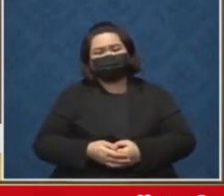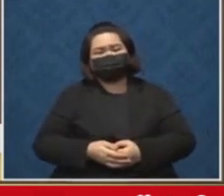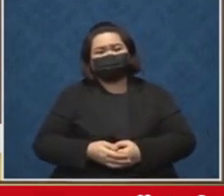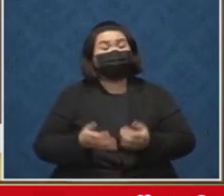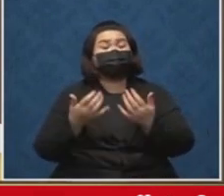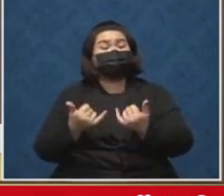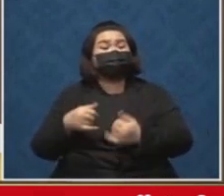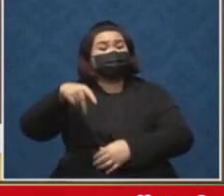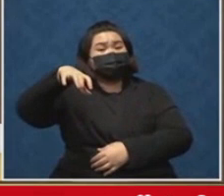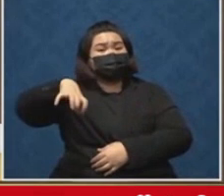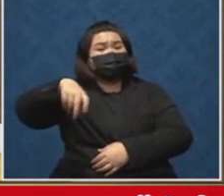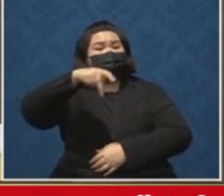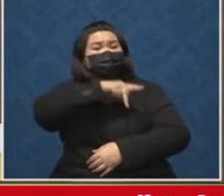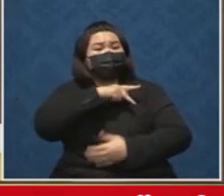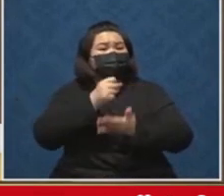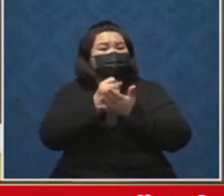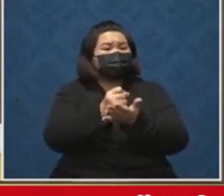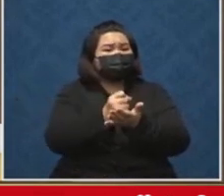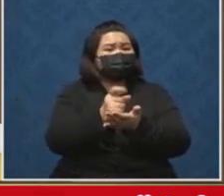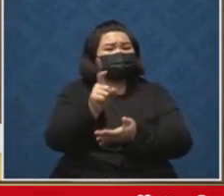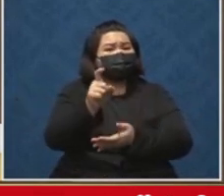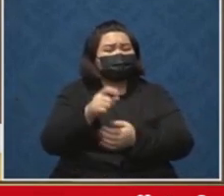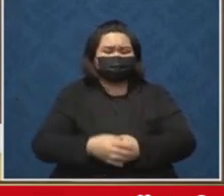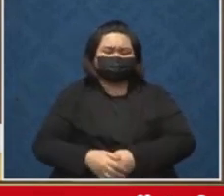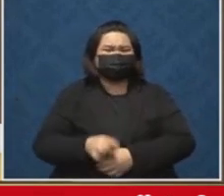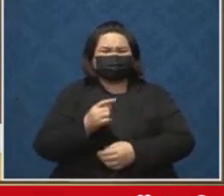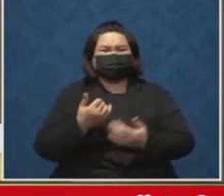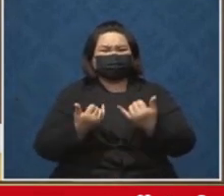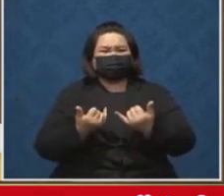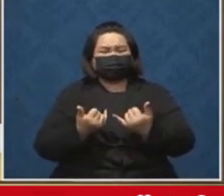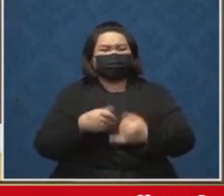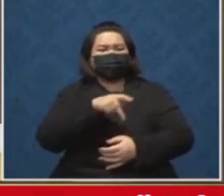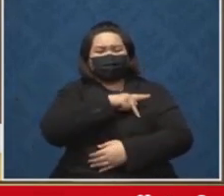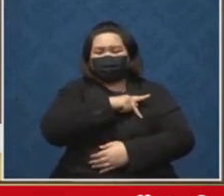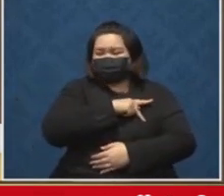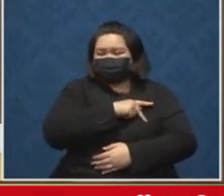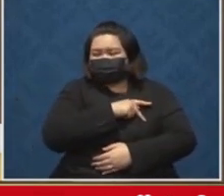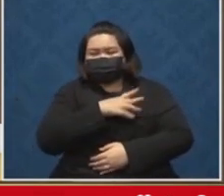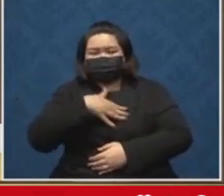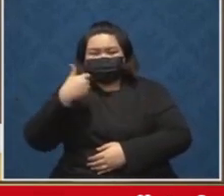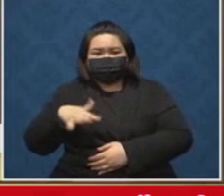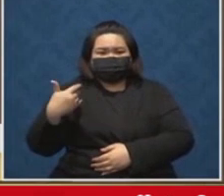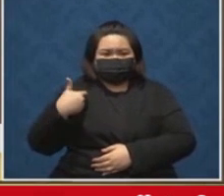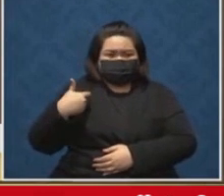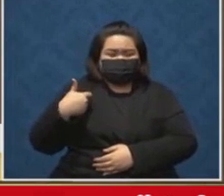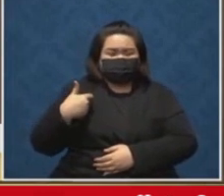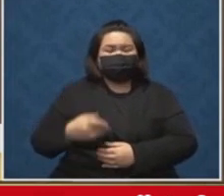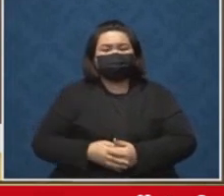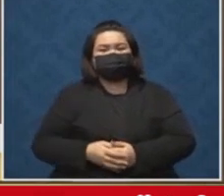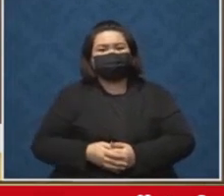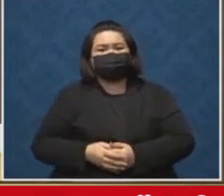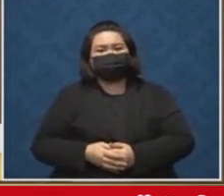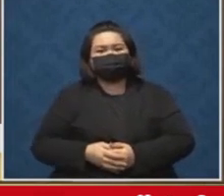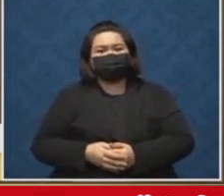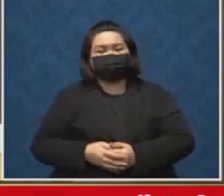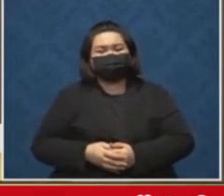นี้ครับท่านประธานผมต้องกราบเรียนว่านี่คือความเจ็บปวดของชาวพุทธเลยท่านประธานครับด้วยความเคารพรักอย่างยิ่